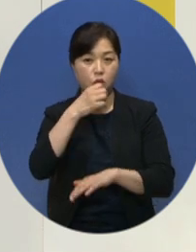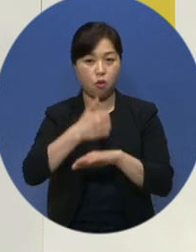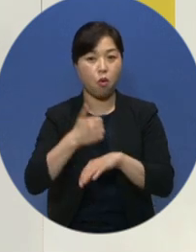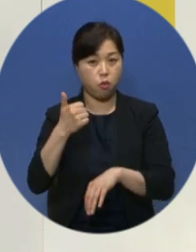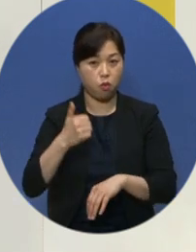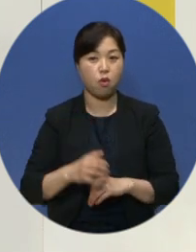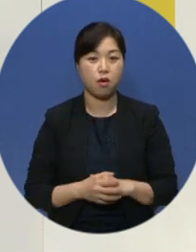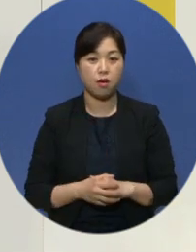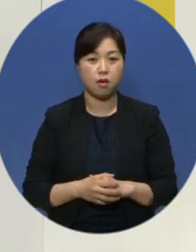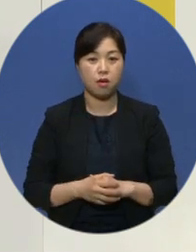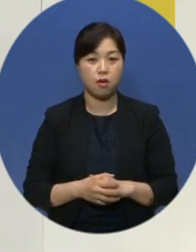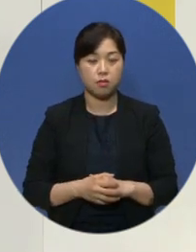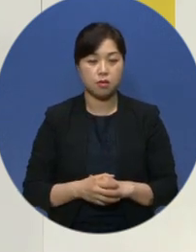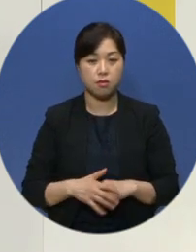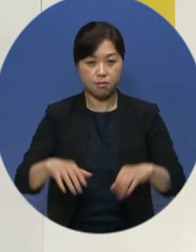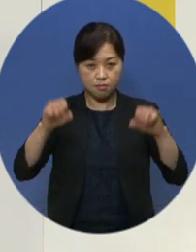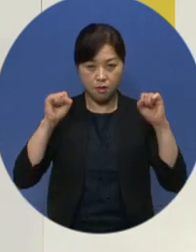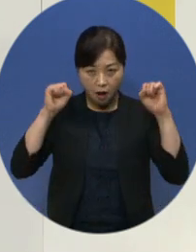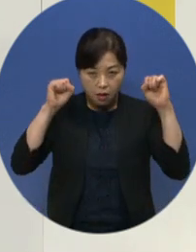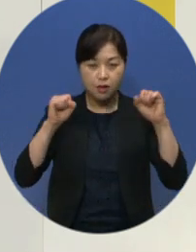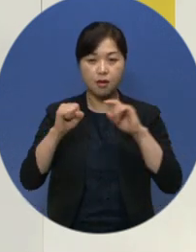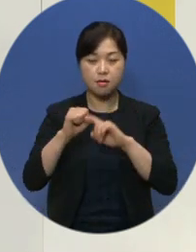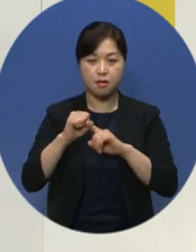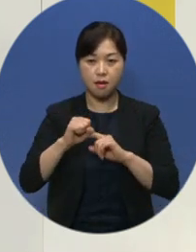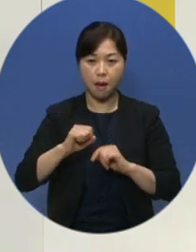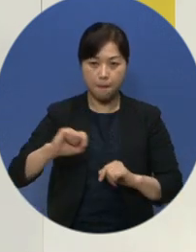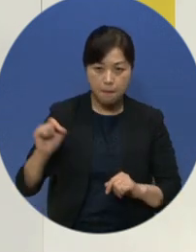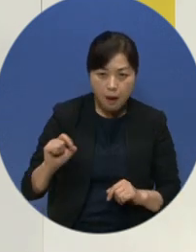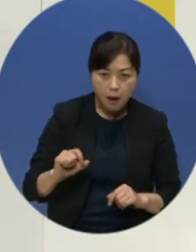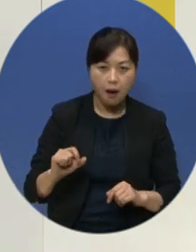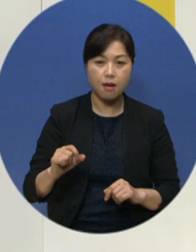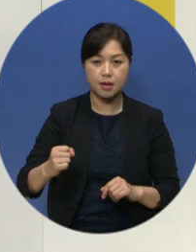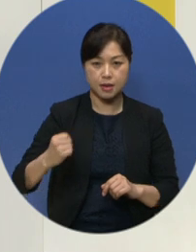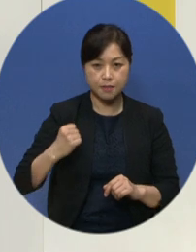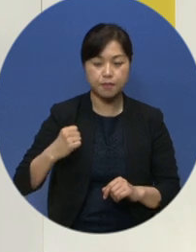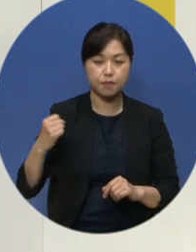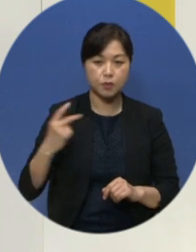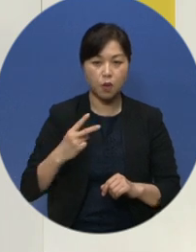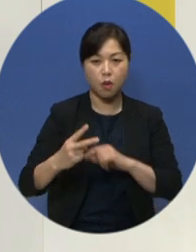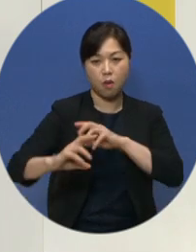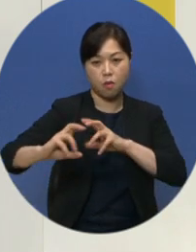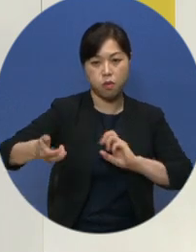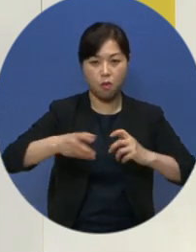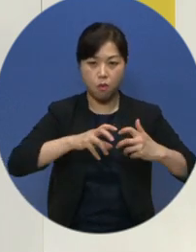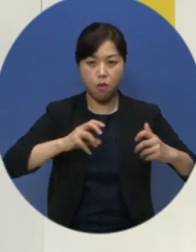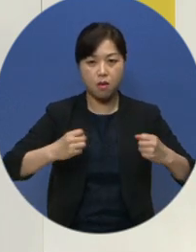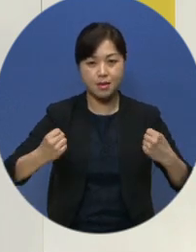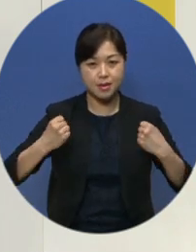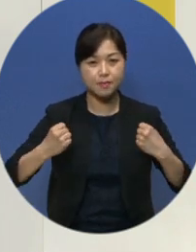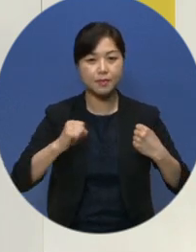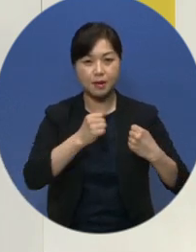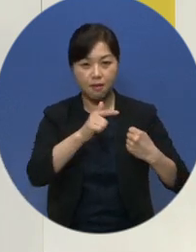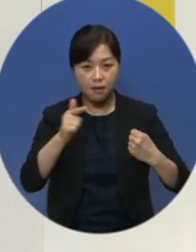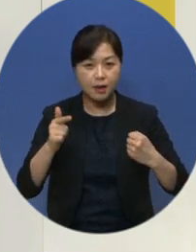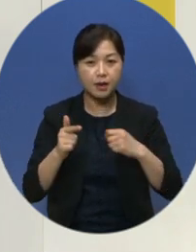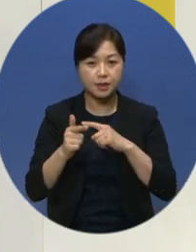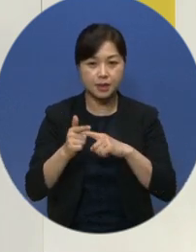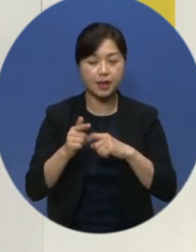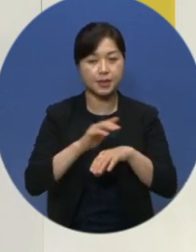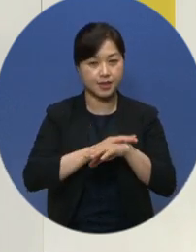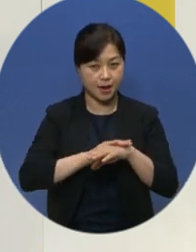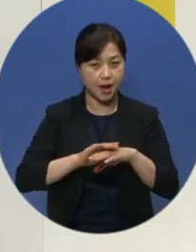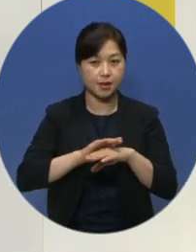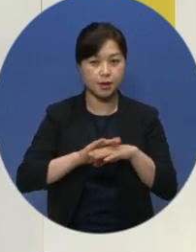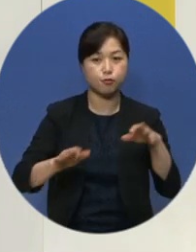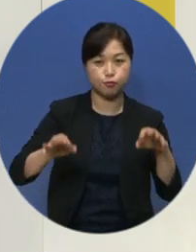순발력이 라든지 그 근력이 라든지 에 이러한 모든 분야가 이제 에 잘 갖춰져야